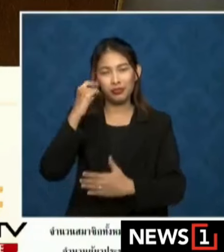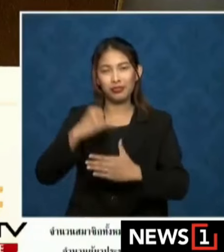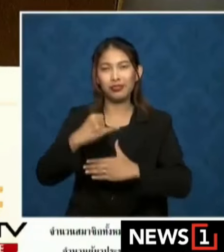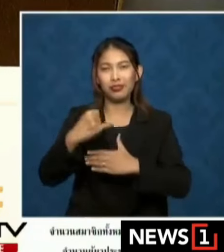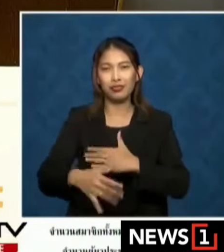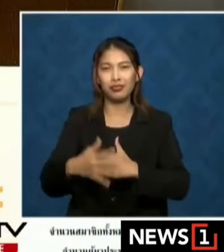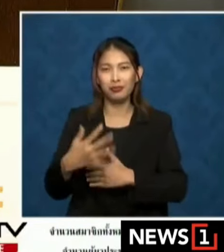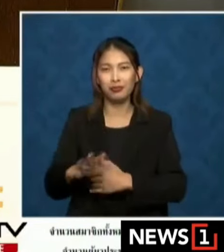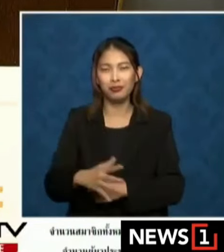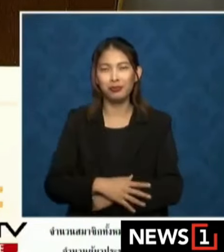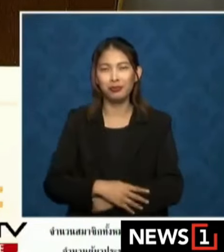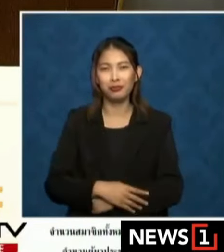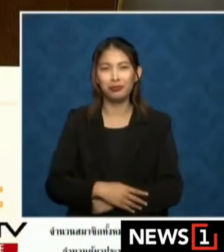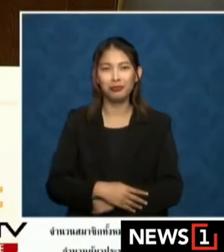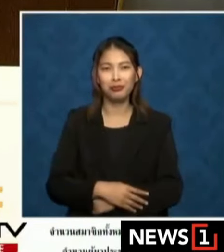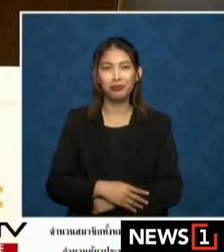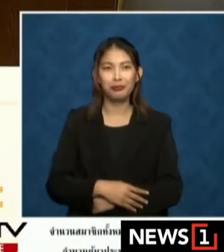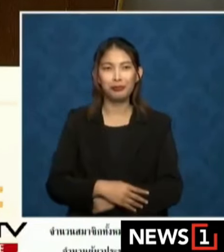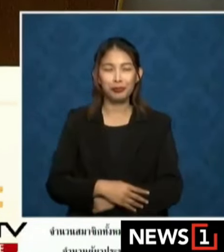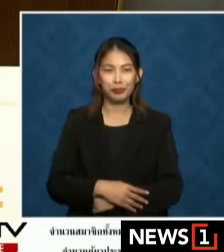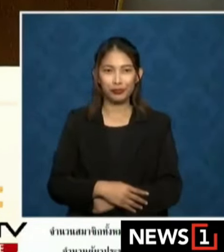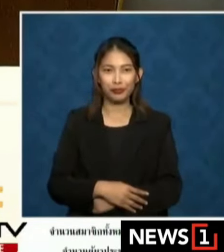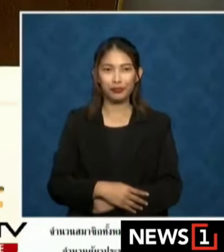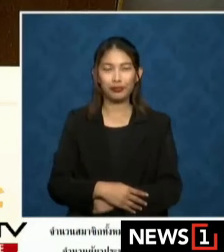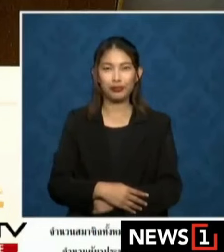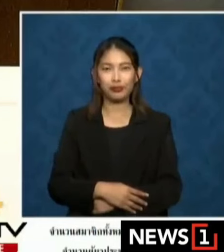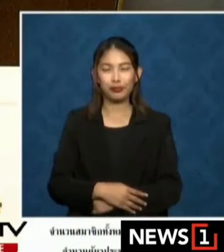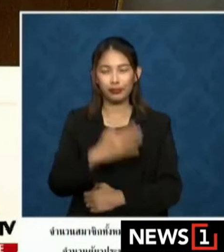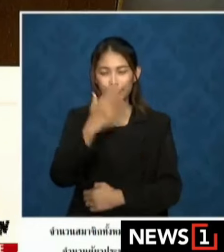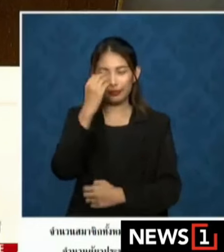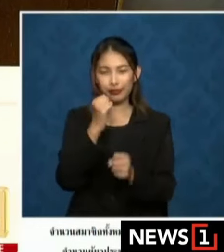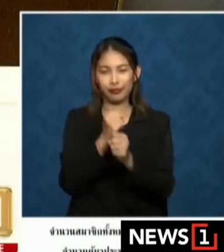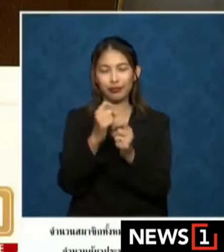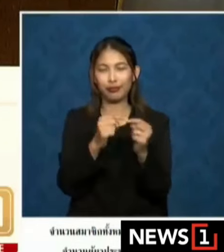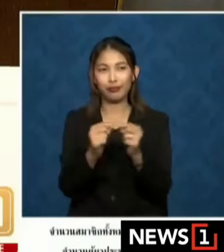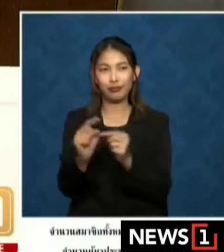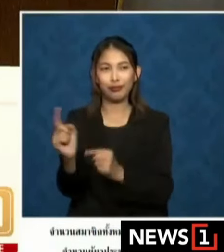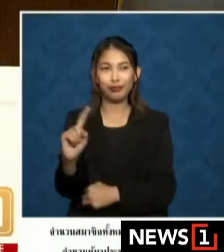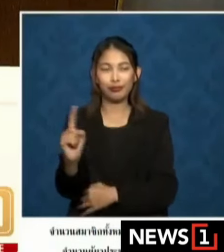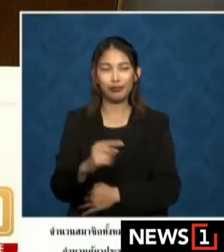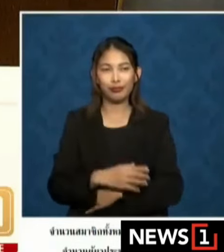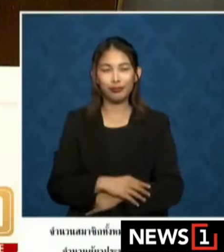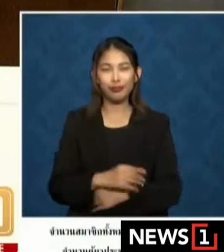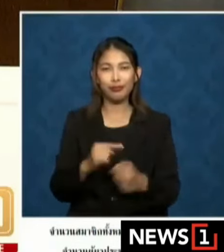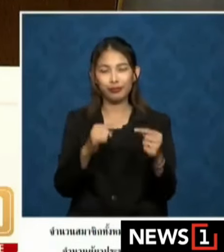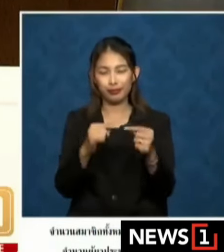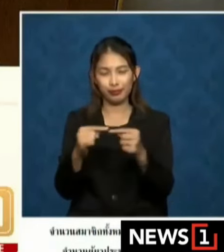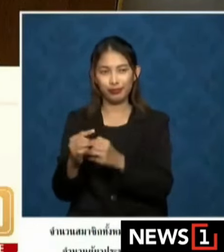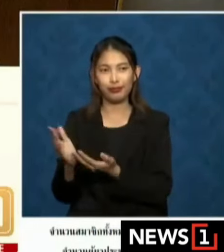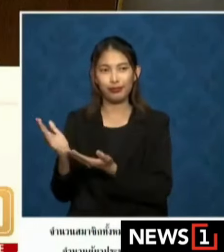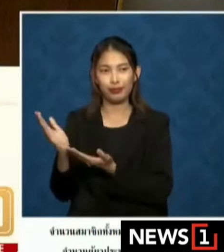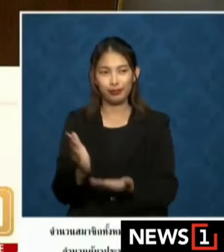อภิปรายกันอย่างกว้างขวางแต่ท้ายที่สุดนะค่ะเสียงข้างมากก็ชนะไปตามลำดับเฮ้ยแต่เดี๋ยวนะฝั่งพลังประชารัฐ